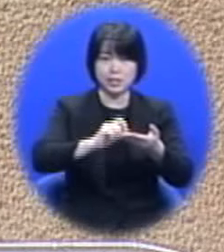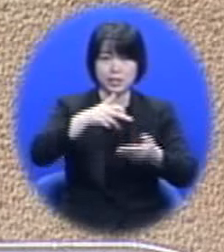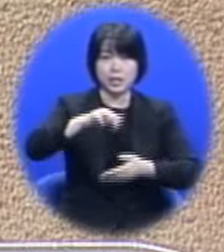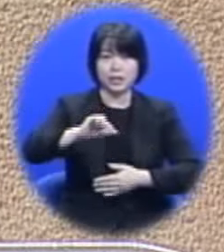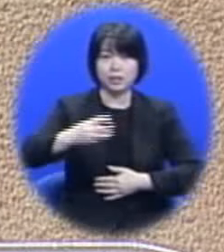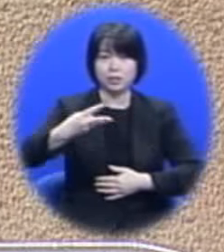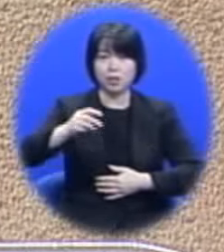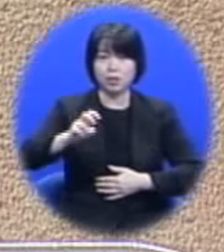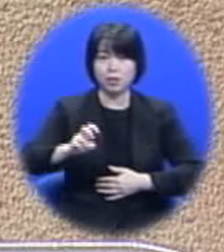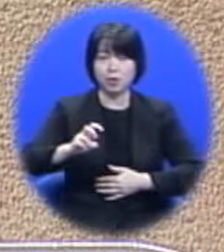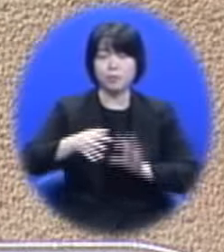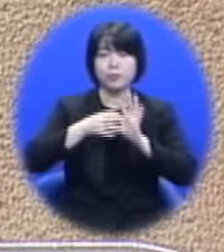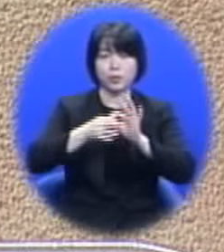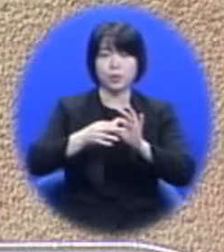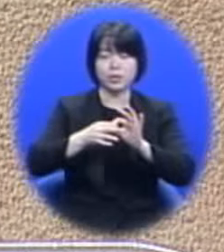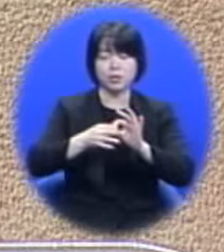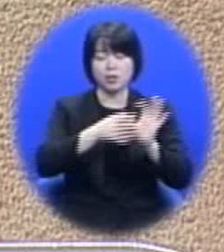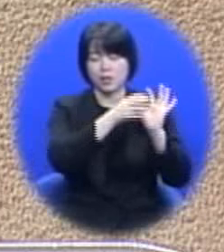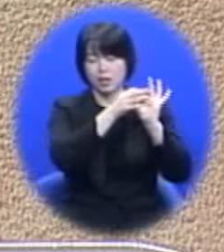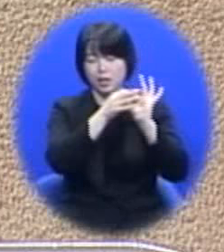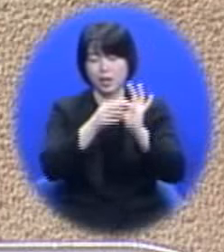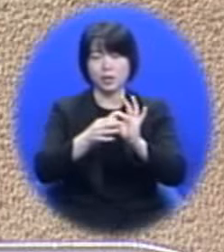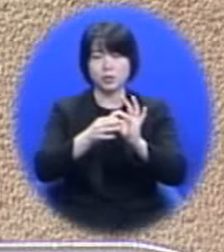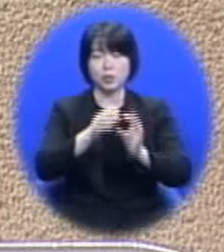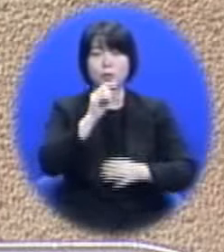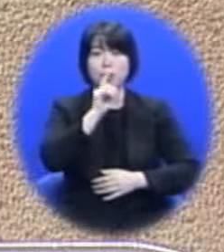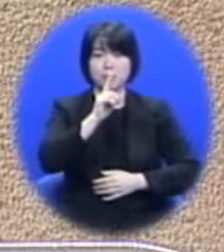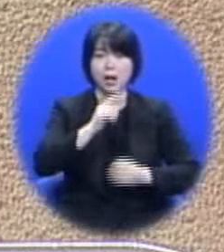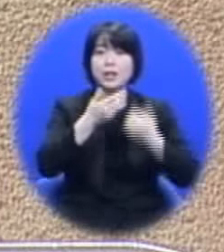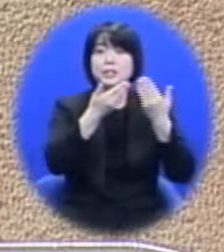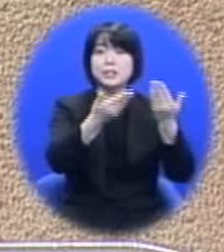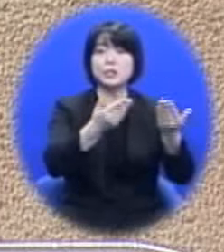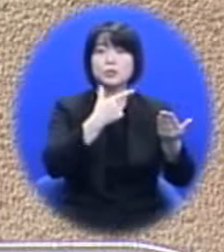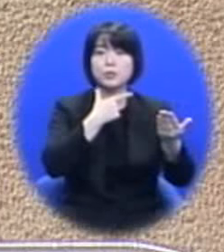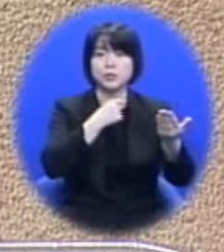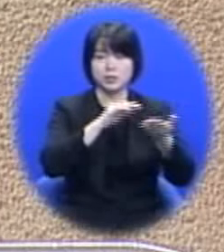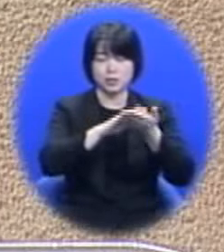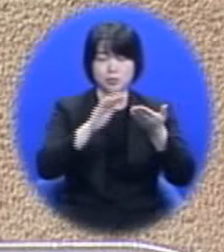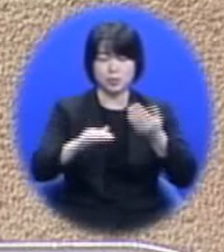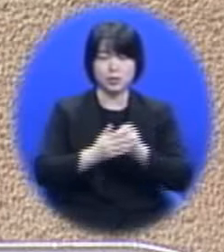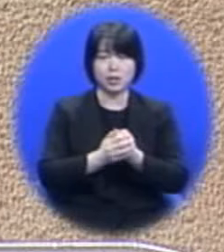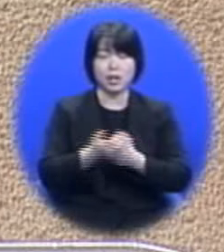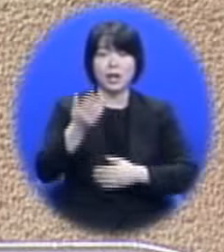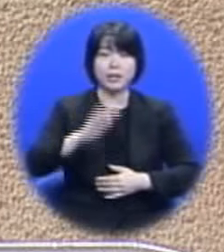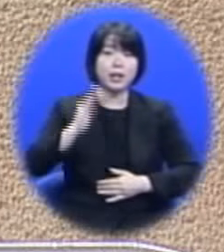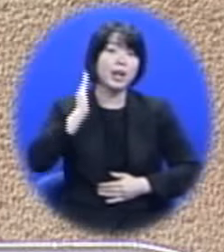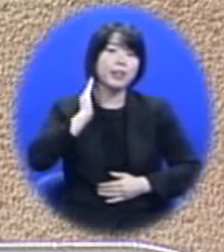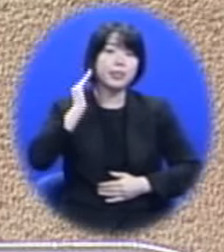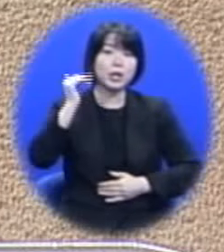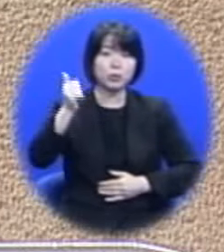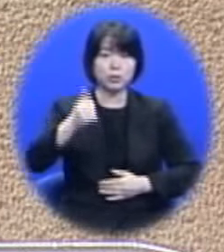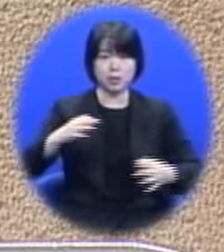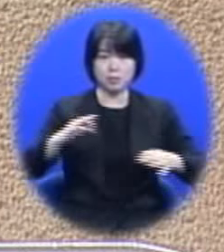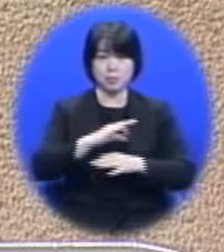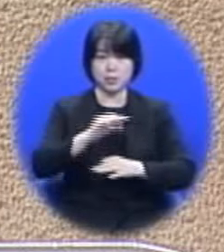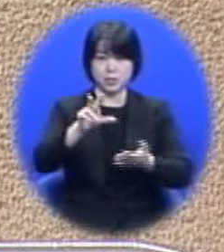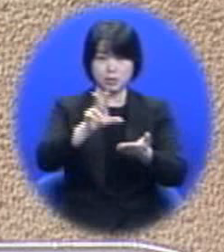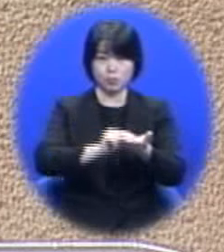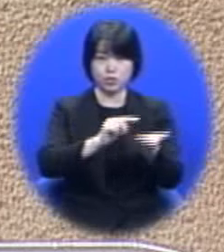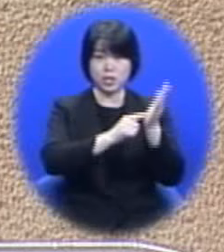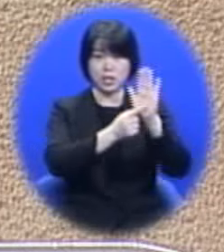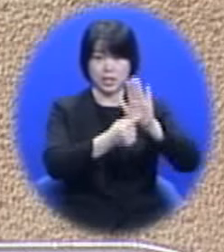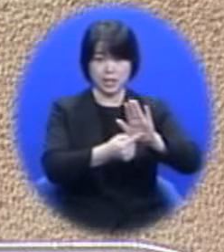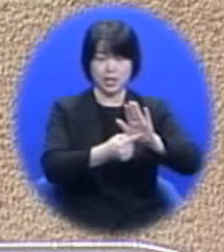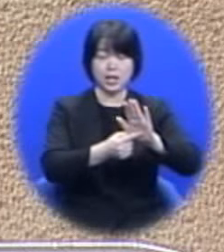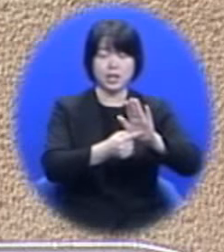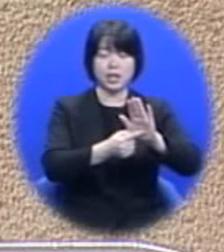해오고 있었습니다. 그런데 대통령의 비리 문제가 터지면서 굉장히